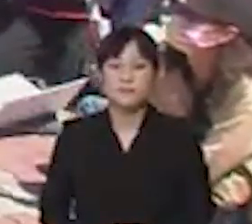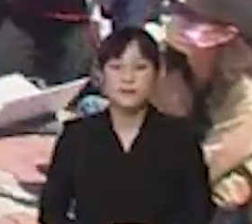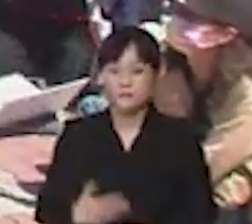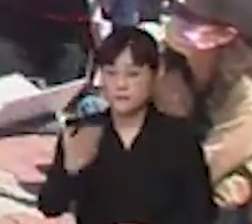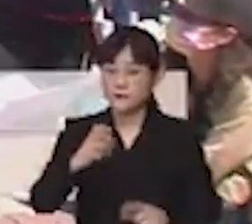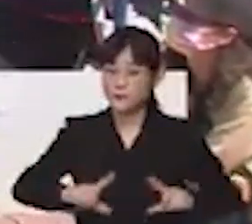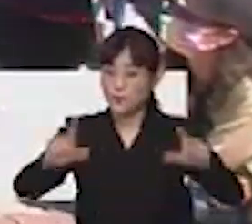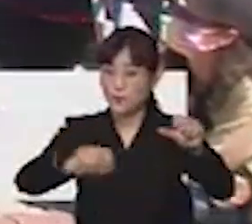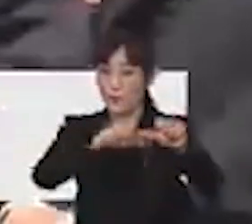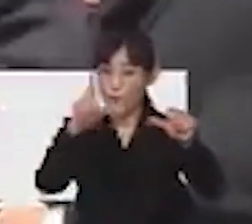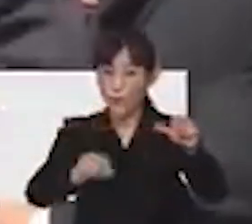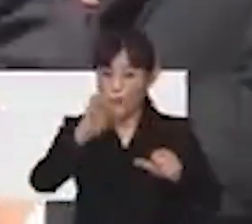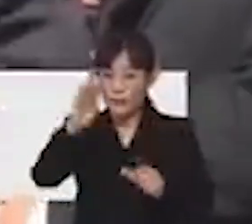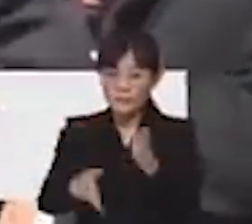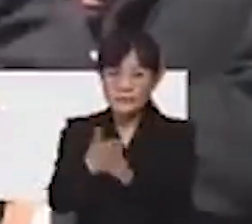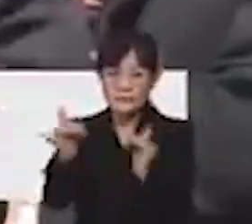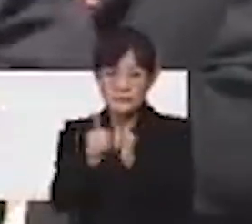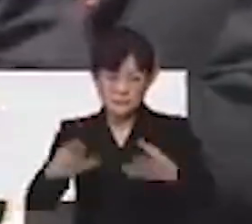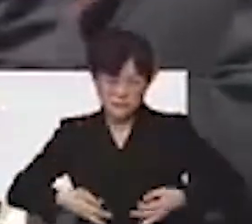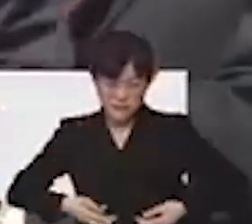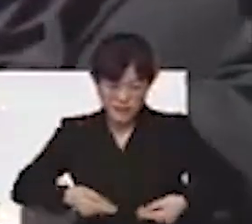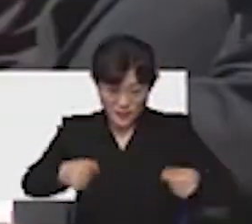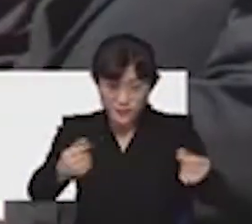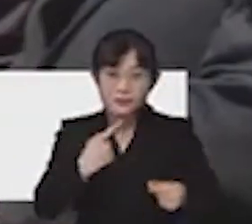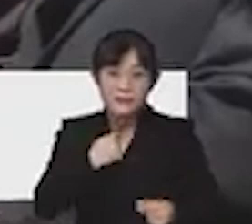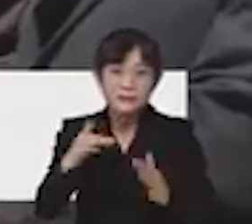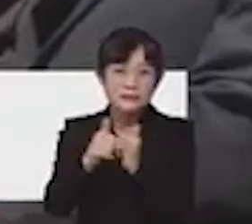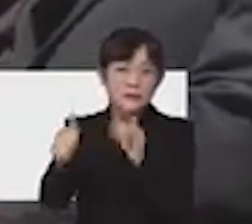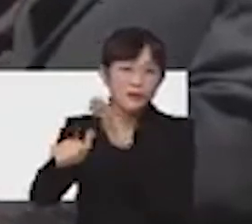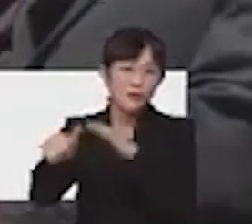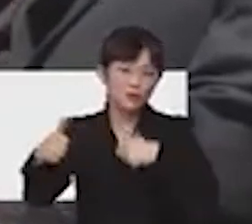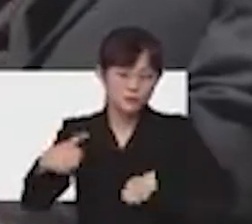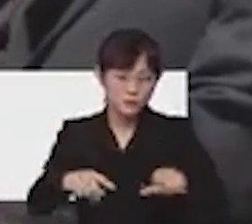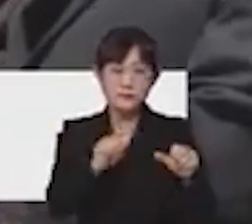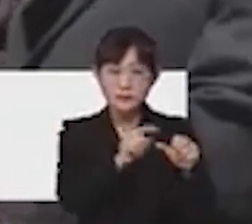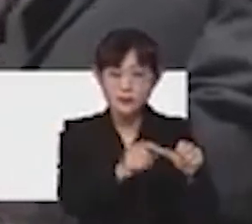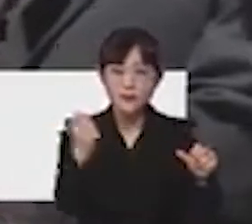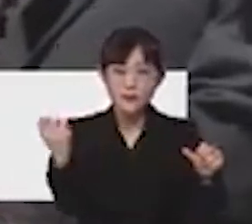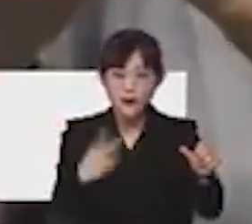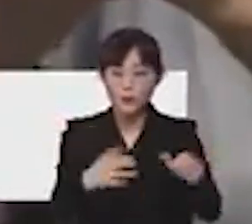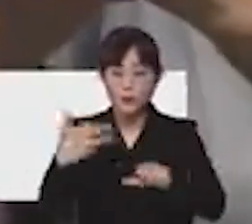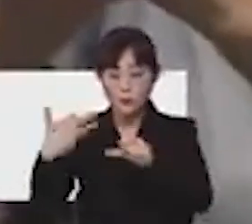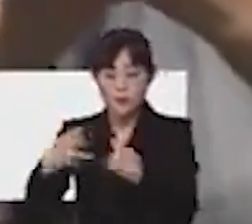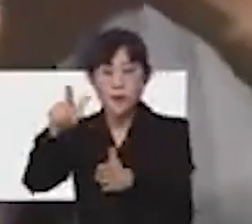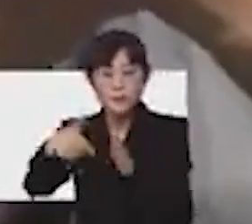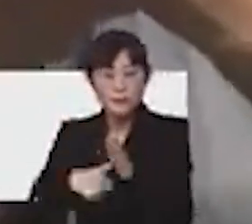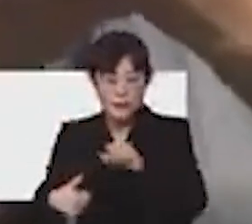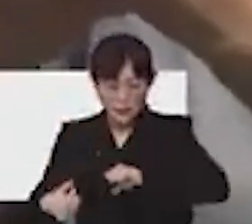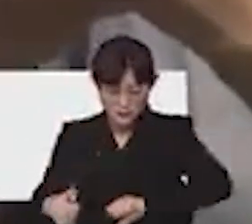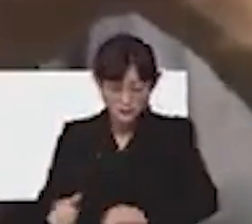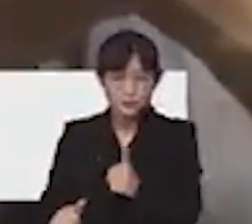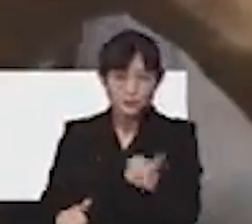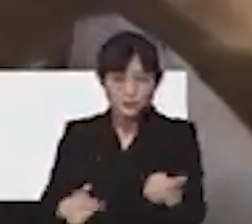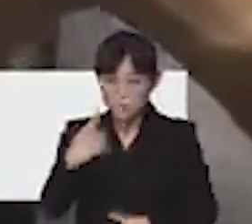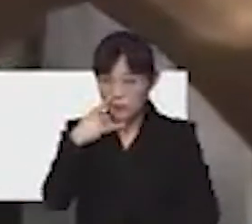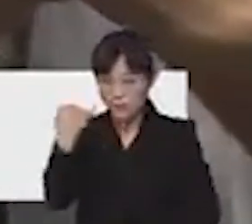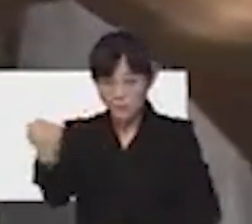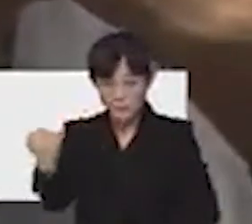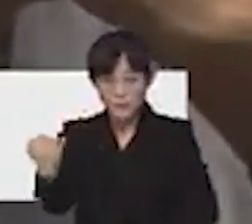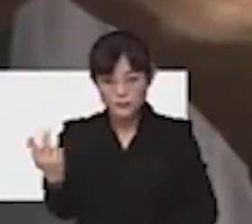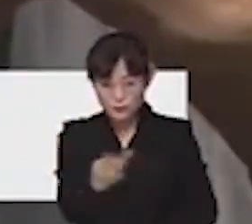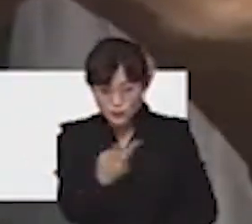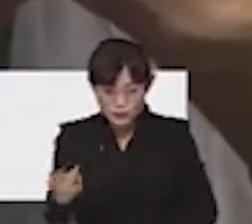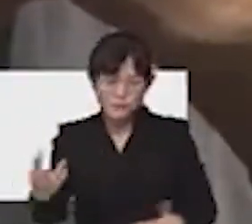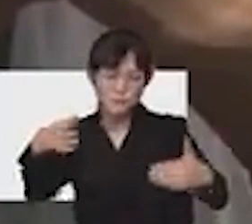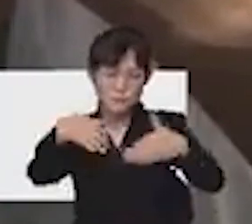80년 5월 광주 시민을 학살한 주범의 손자와 5.18 당시 16살 아들을 잃은 어머니가 민주의 문